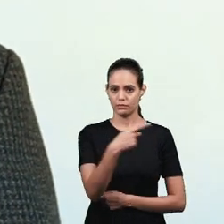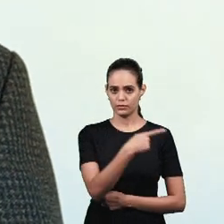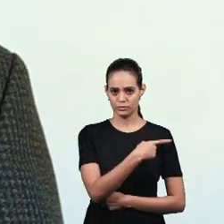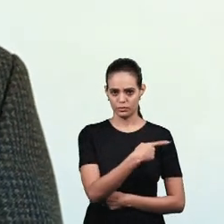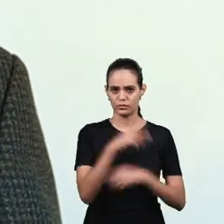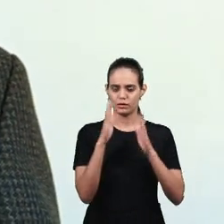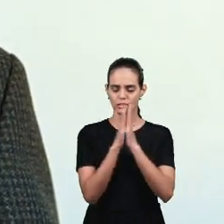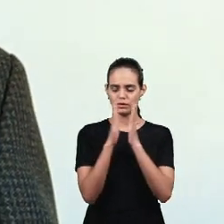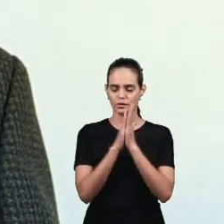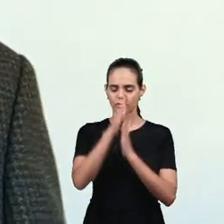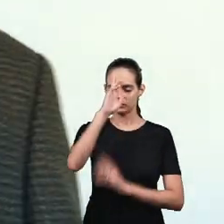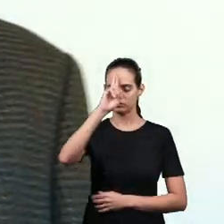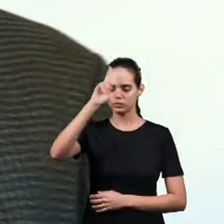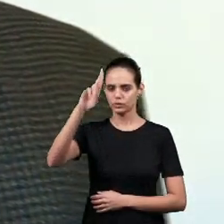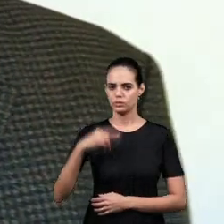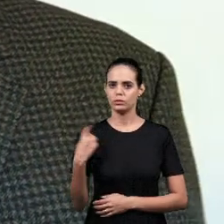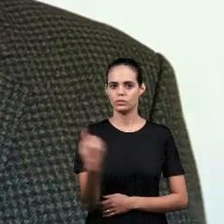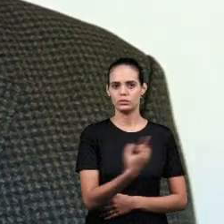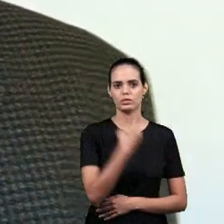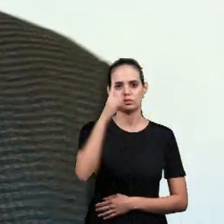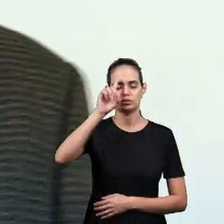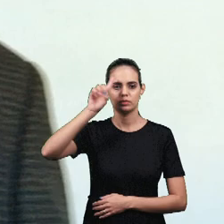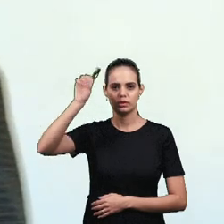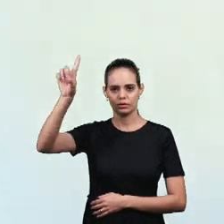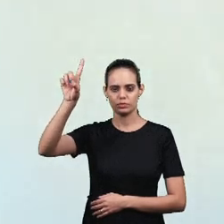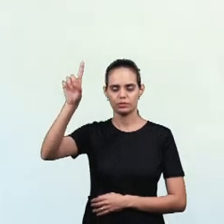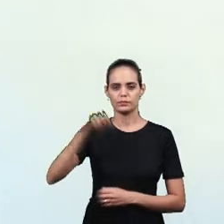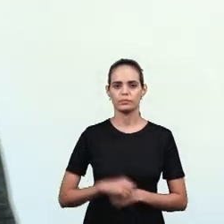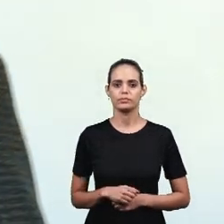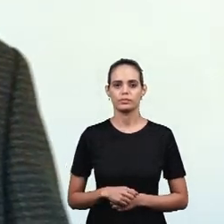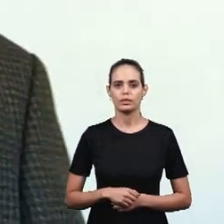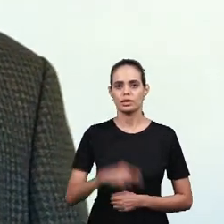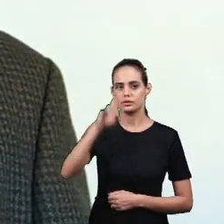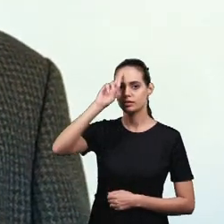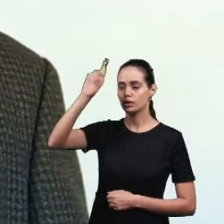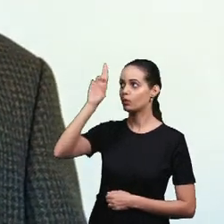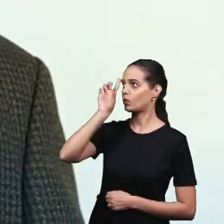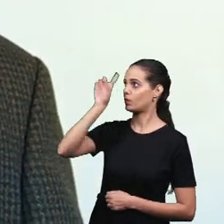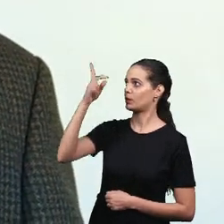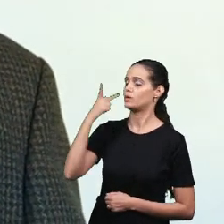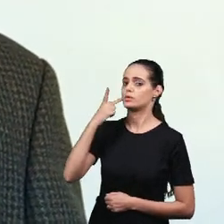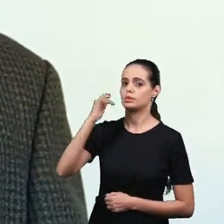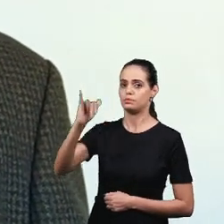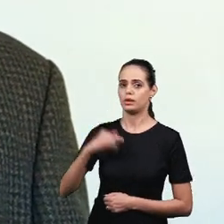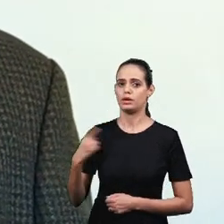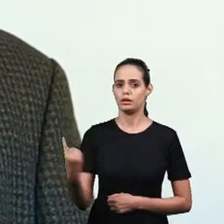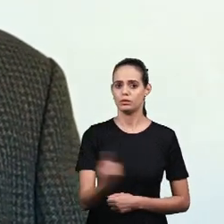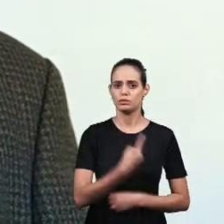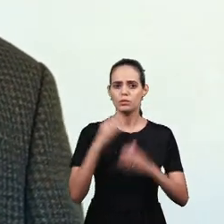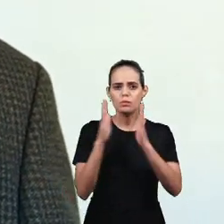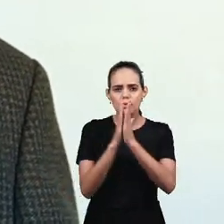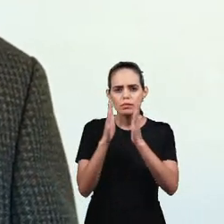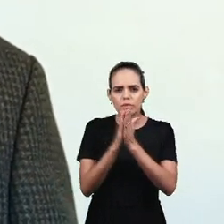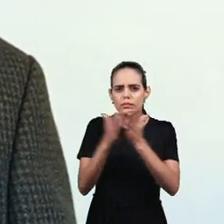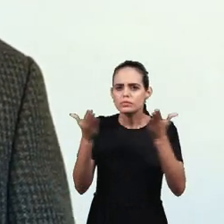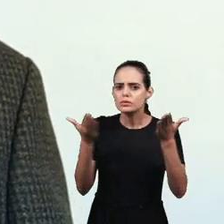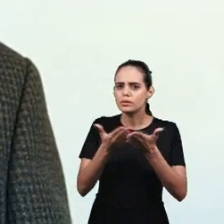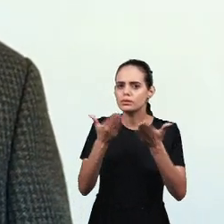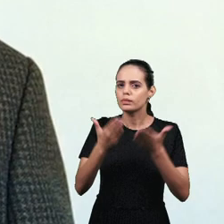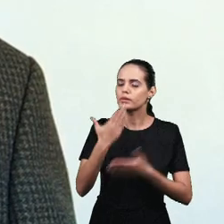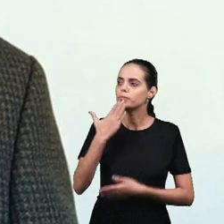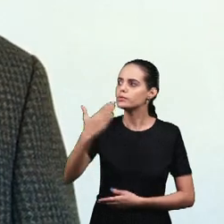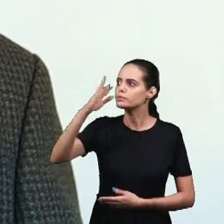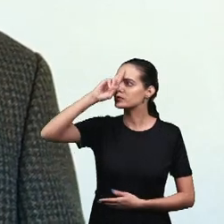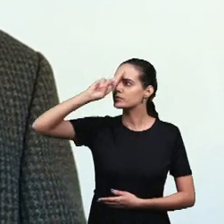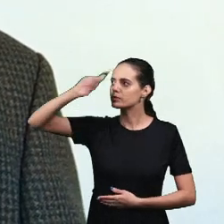Seigneur notre Dieu, notre Père, nous prions à toi en ce moment, en suppliant une bénédiction, Seigneur, par le pouvoir du sang de Jésus, en